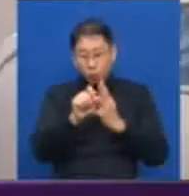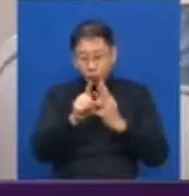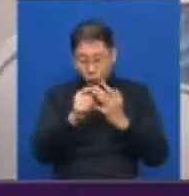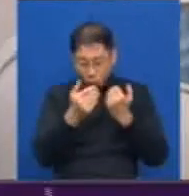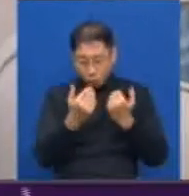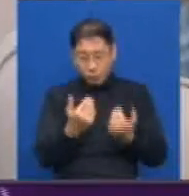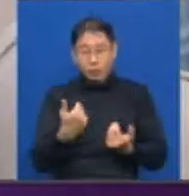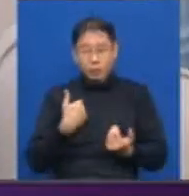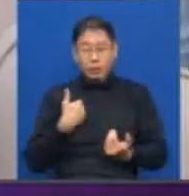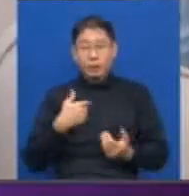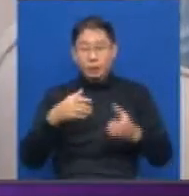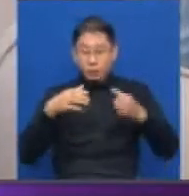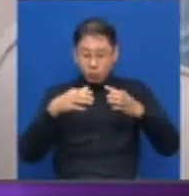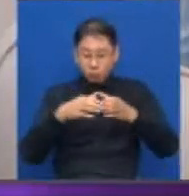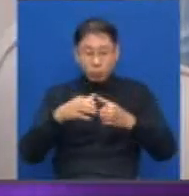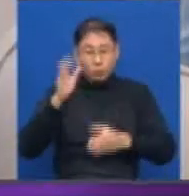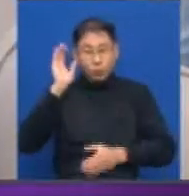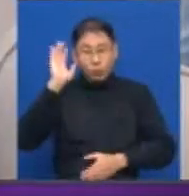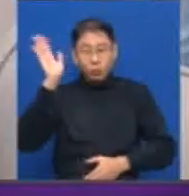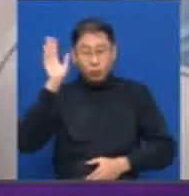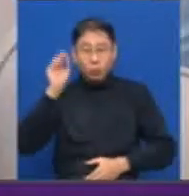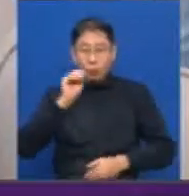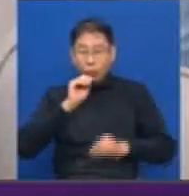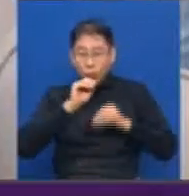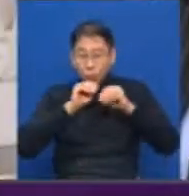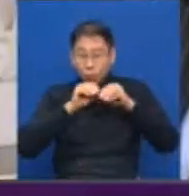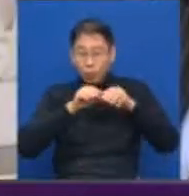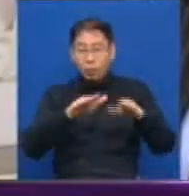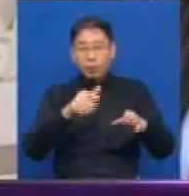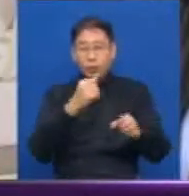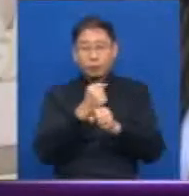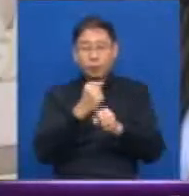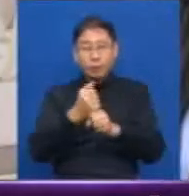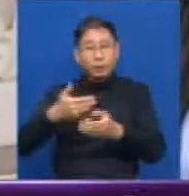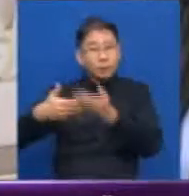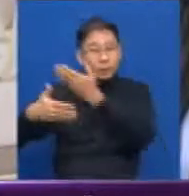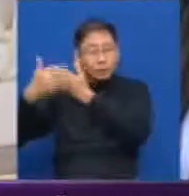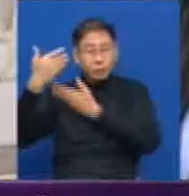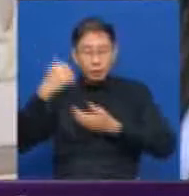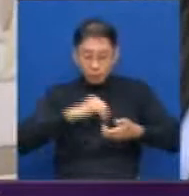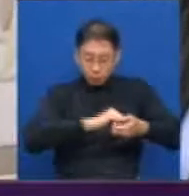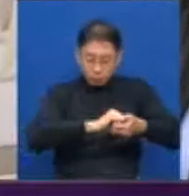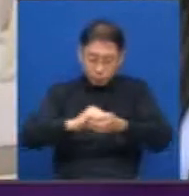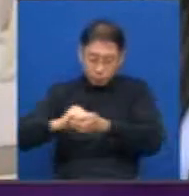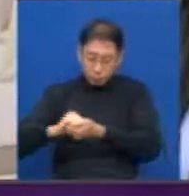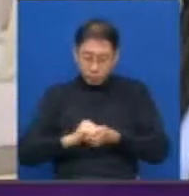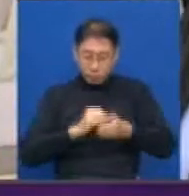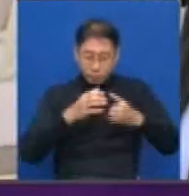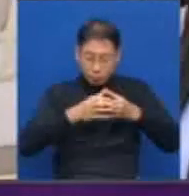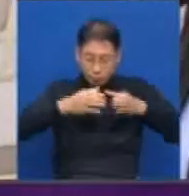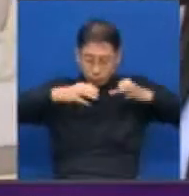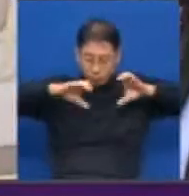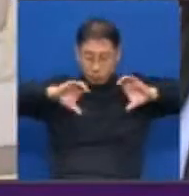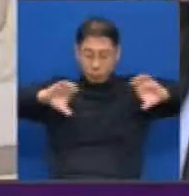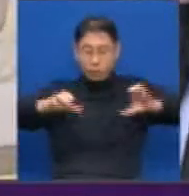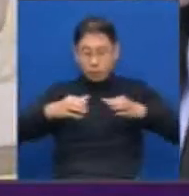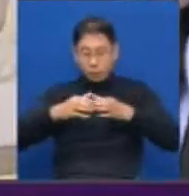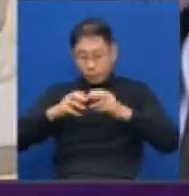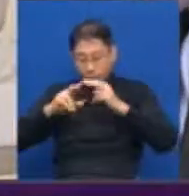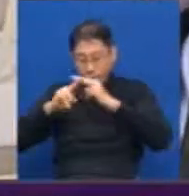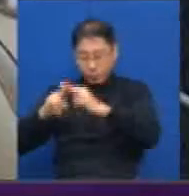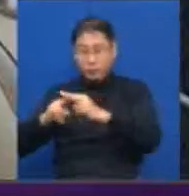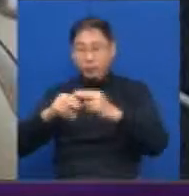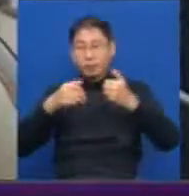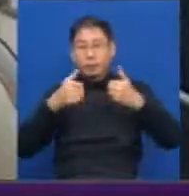ทีมโฆษกคสชบอกด้วยนะคะเชื่อว่าการทำงานที่ผ่านมาเนี่ยถือว่าได้รับความร่วมมือจากภาครัฐภาคเอกชนและประชาชน